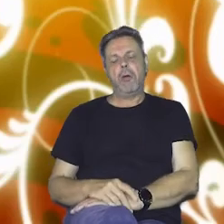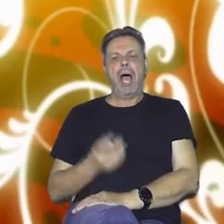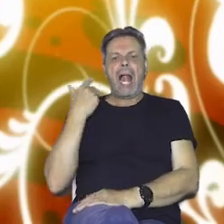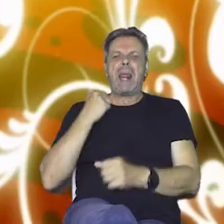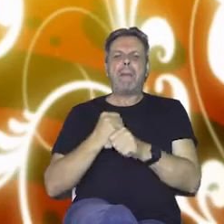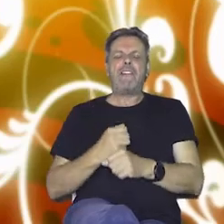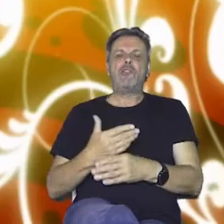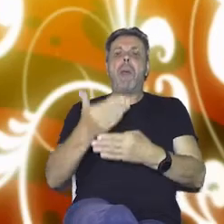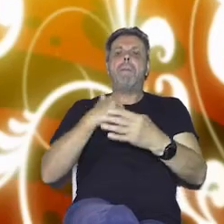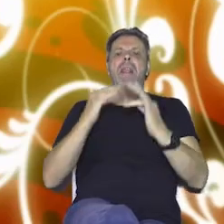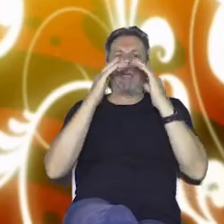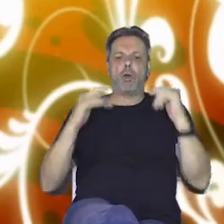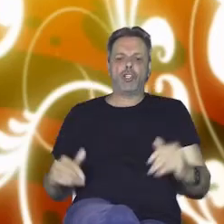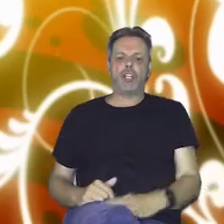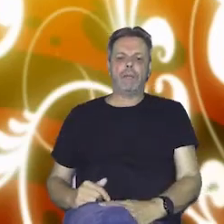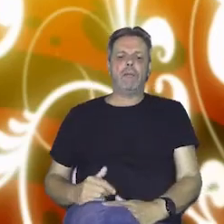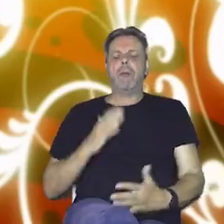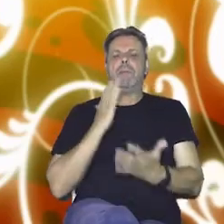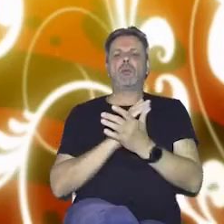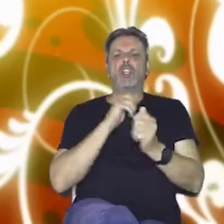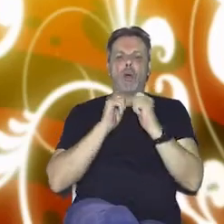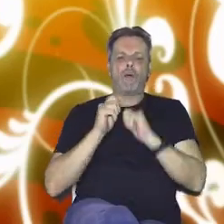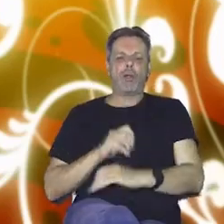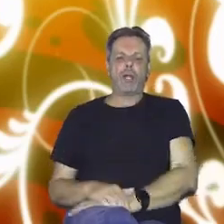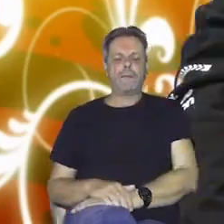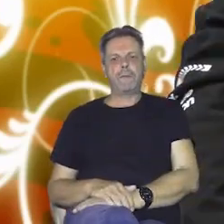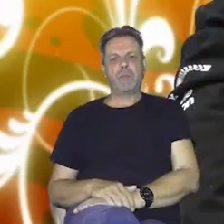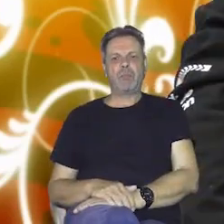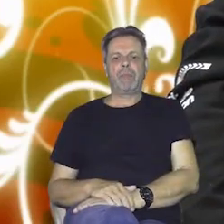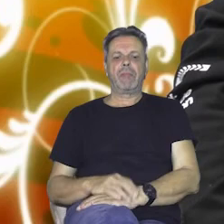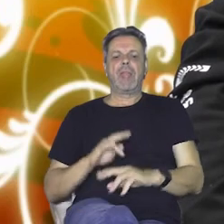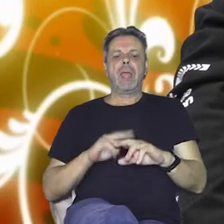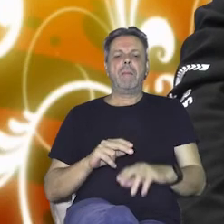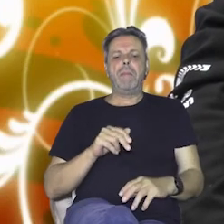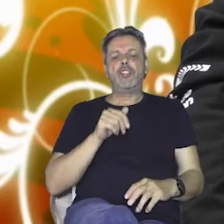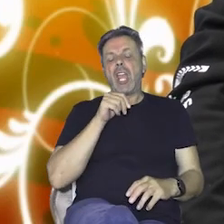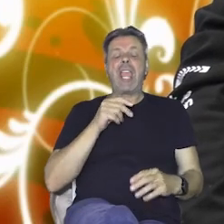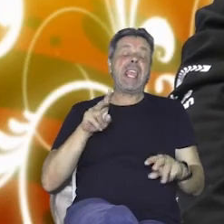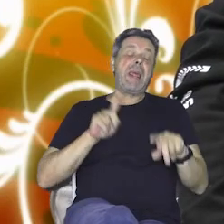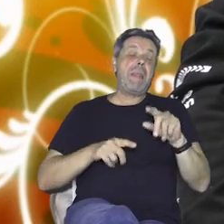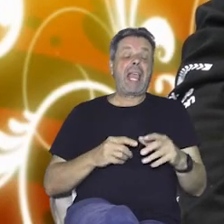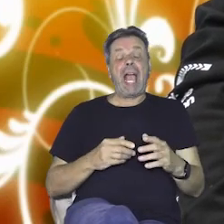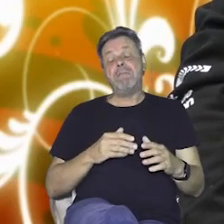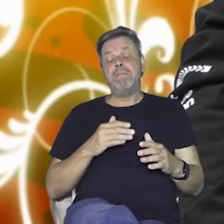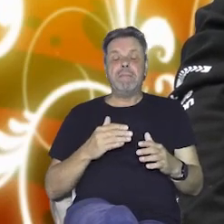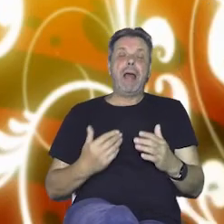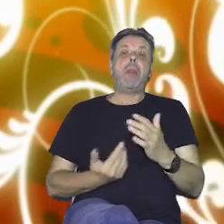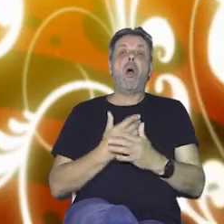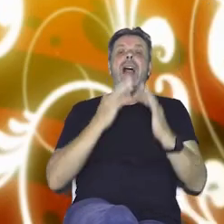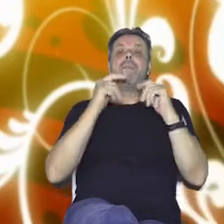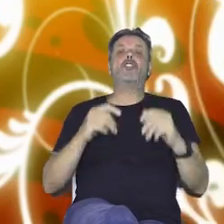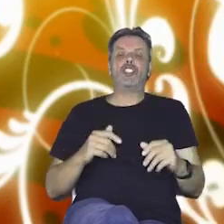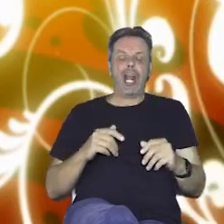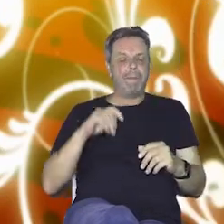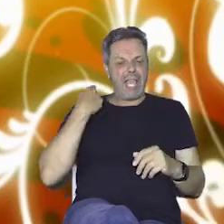Može. Može. Evo, dogovorili smo se pred Božić. Može, bit će sigurno i neka lijepa nova božićna pjesma. Tako je. Eto. Hvala Željko od